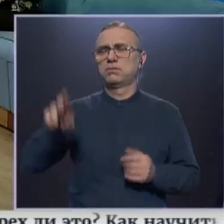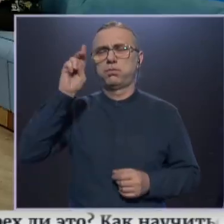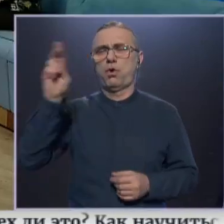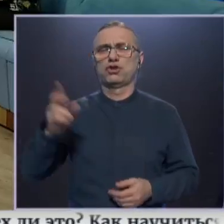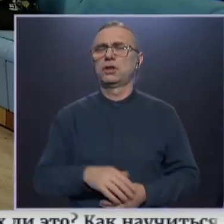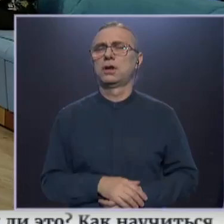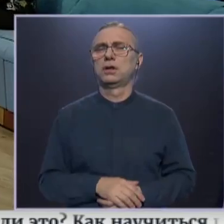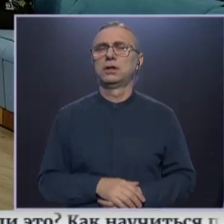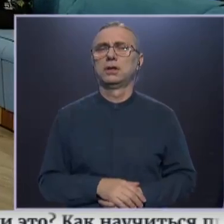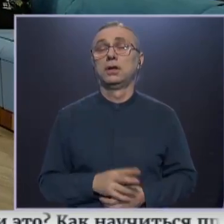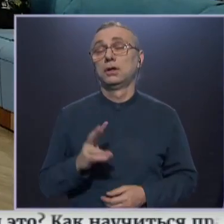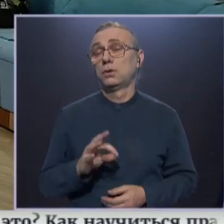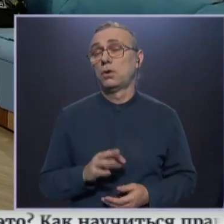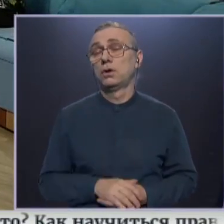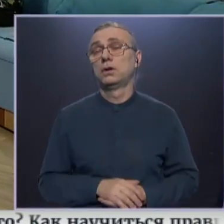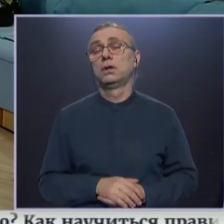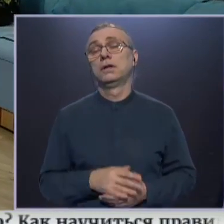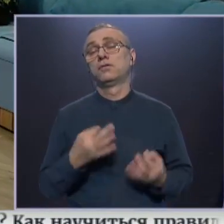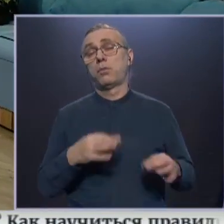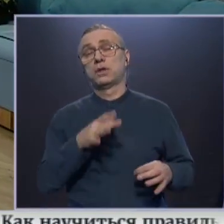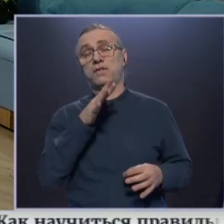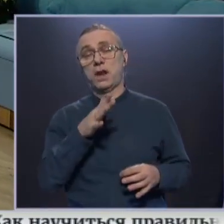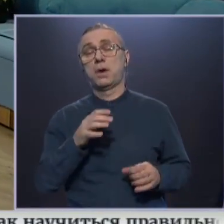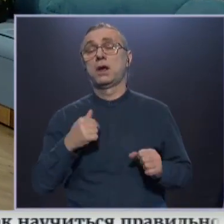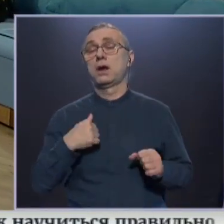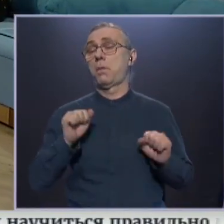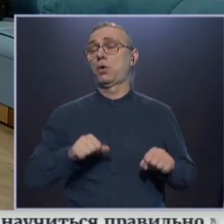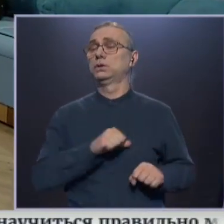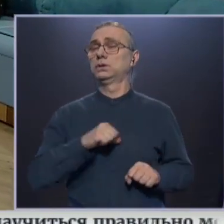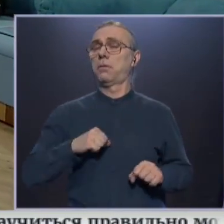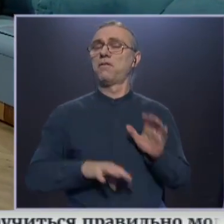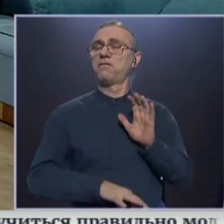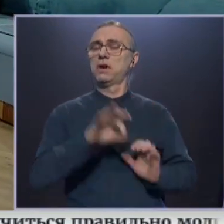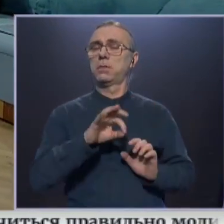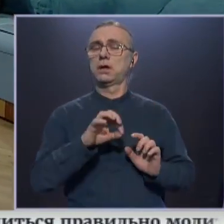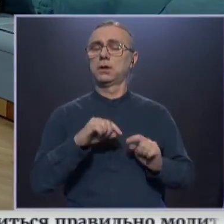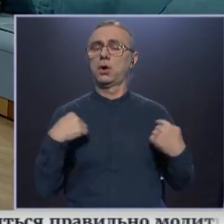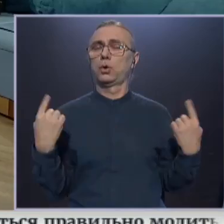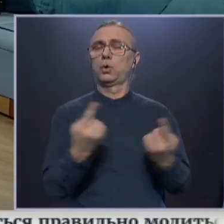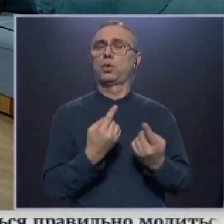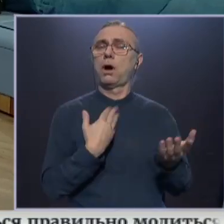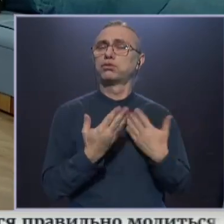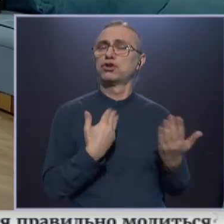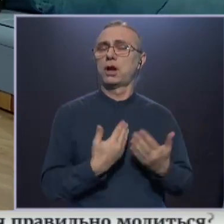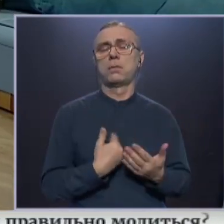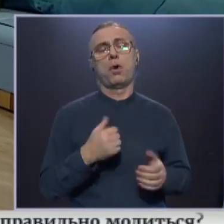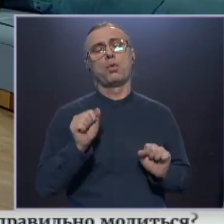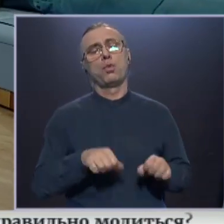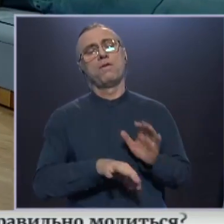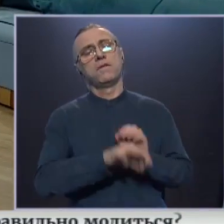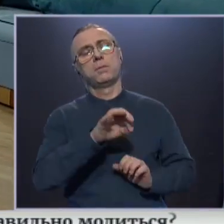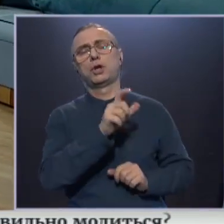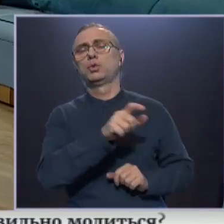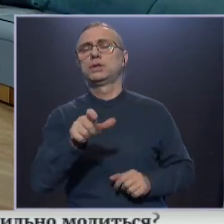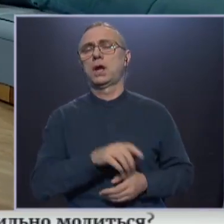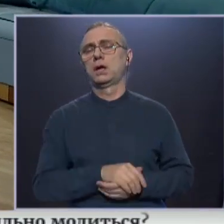окружает. Но зато в свободное время я могу выбрать себе круг общения. Могу выбрать тех людей, которые, даже если они неверующие, то они